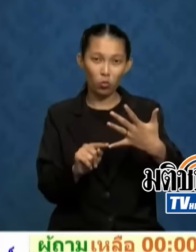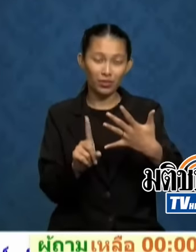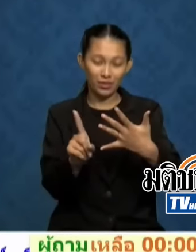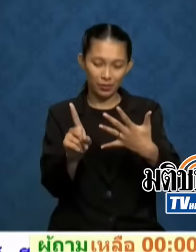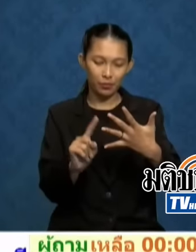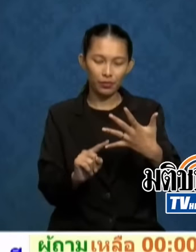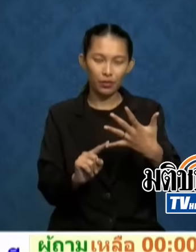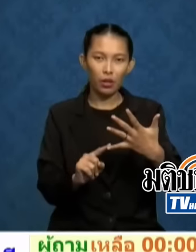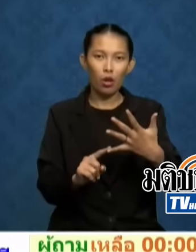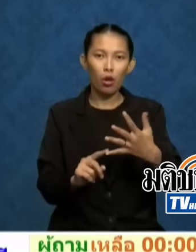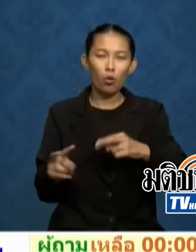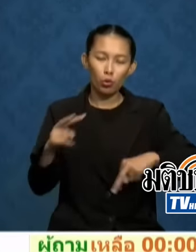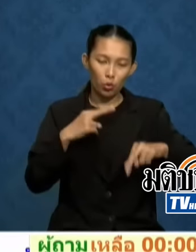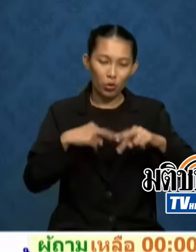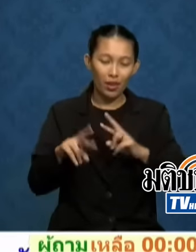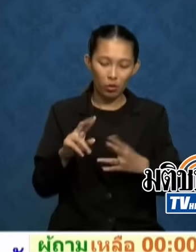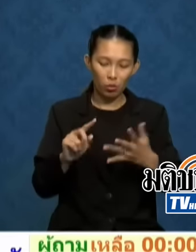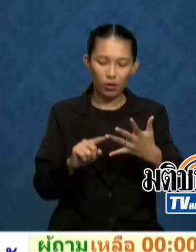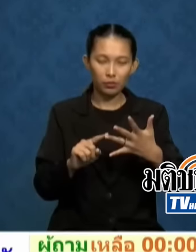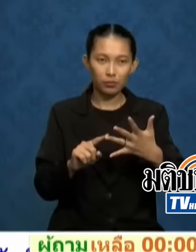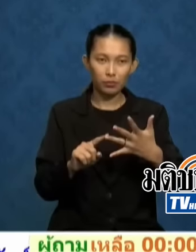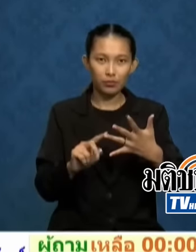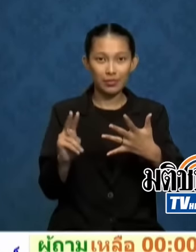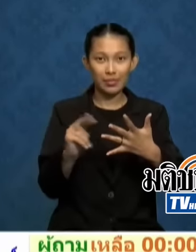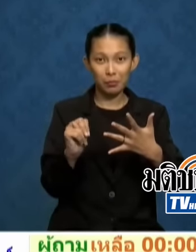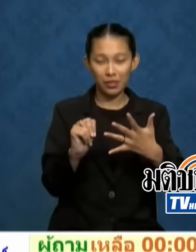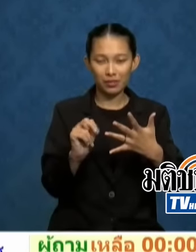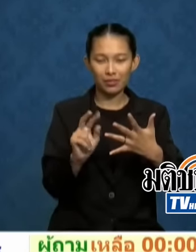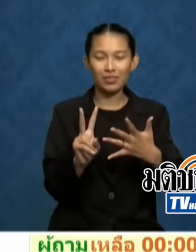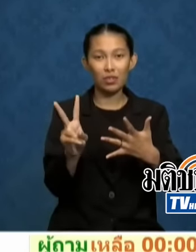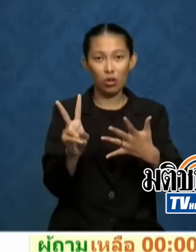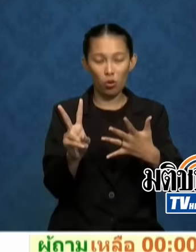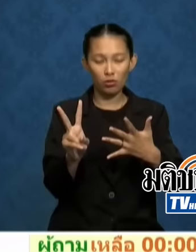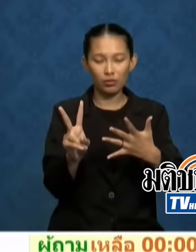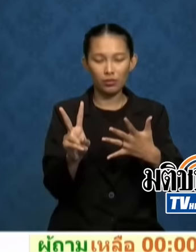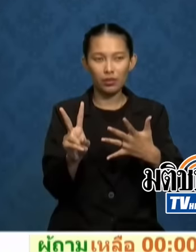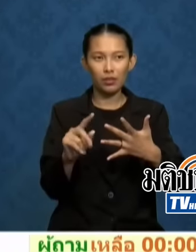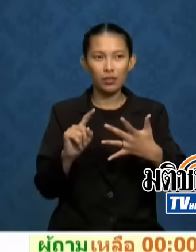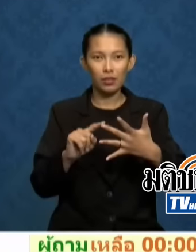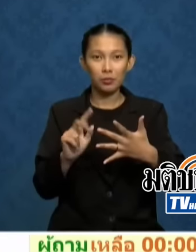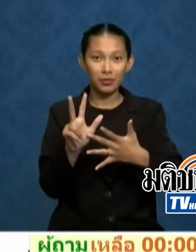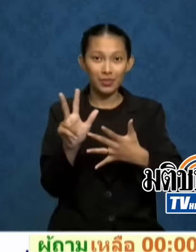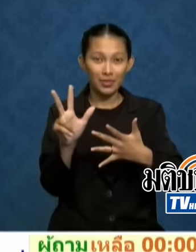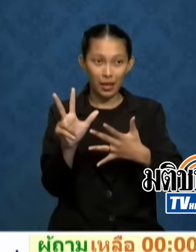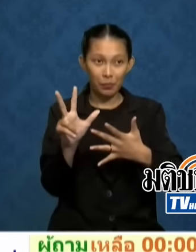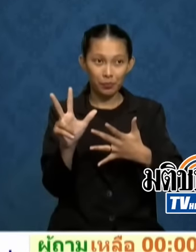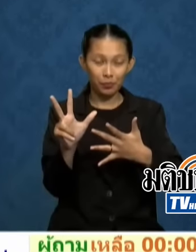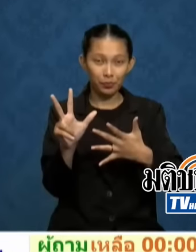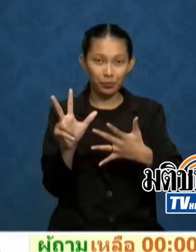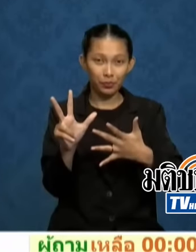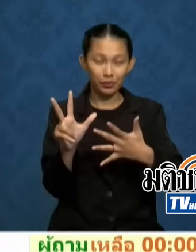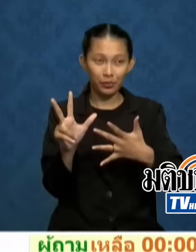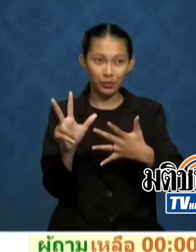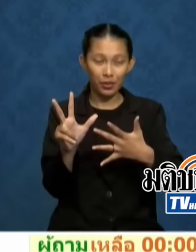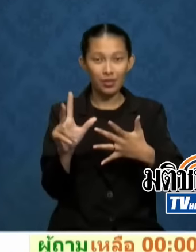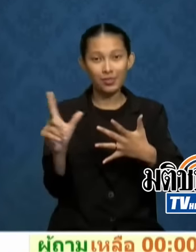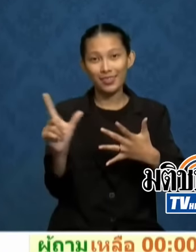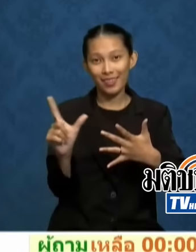มีภาวะเฝ้าระวังเป็นสีน้ำเงินก็เป็นระดับที่2นะครับแล้วก็มีเรื่องระดับที่3เนี่ยนะครับเ